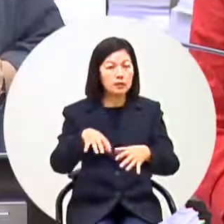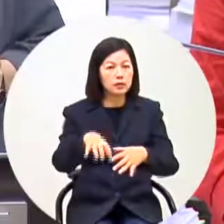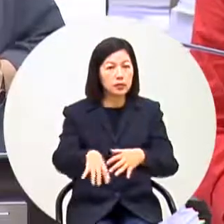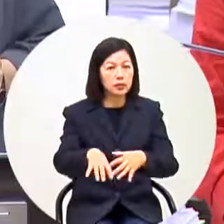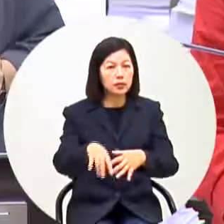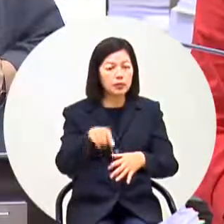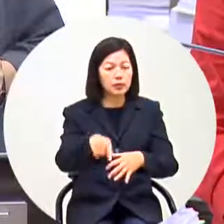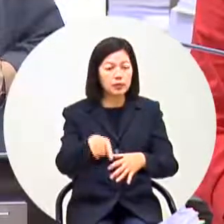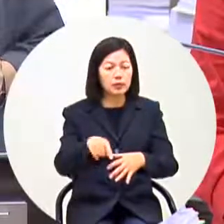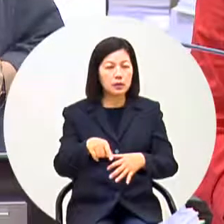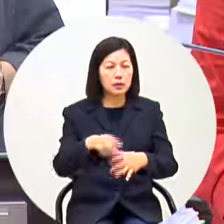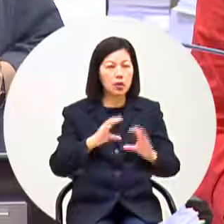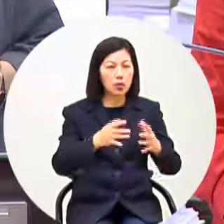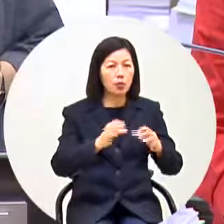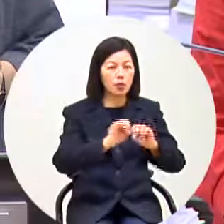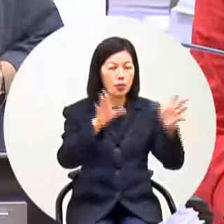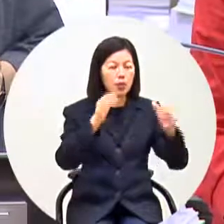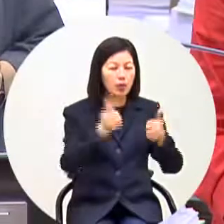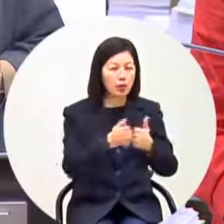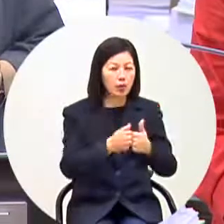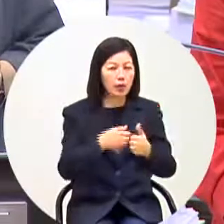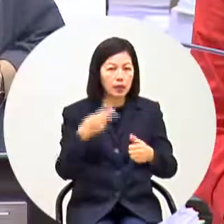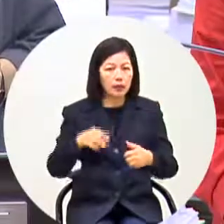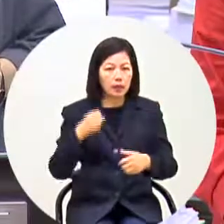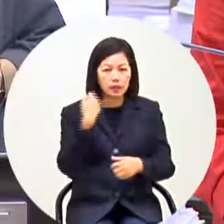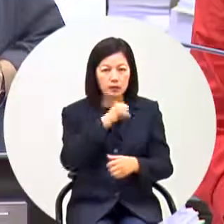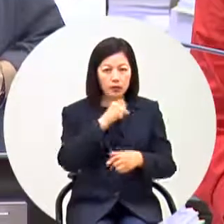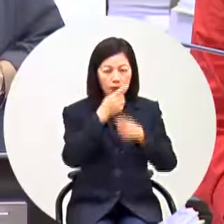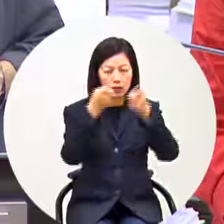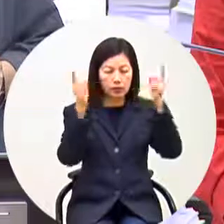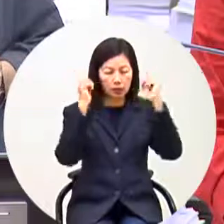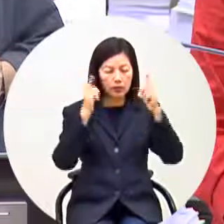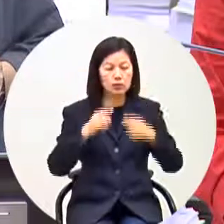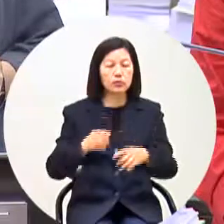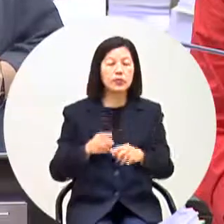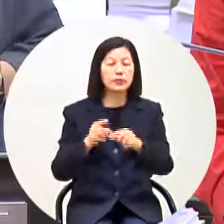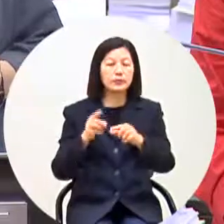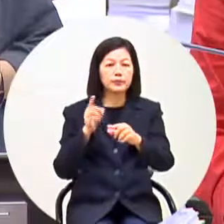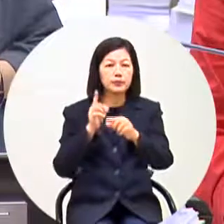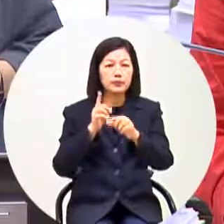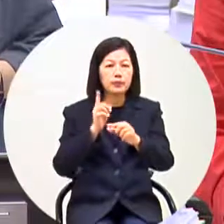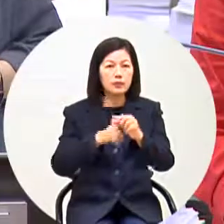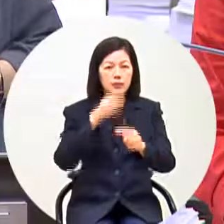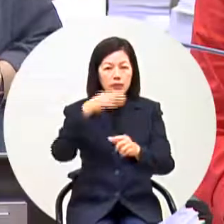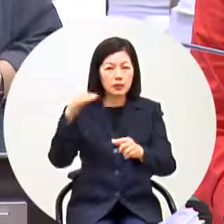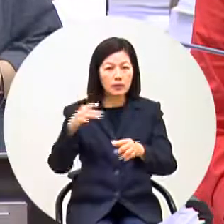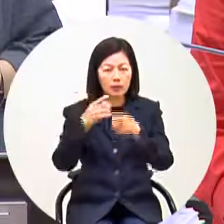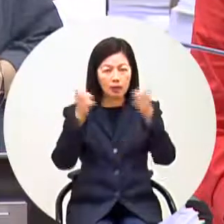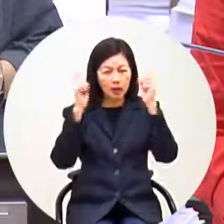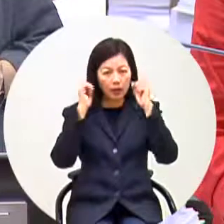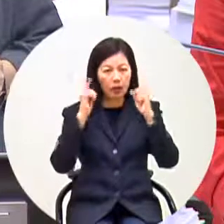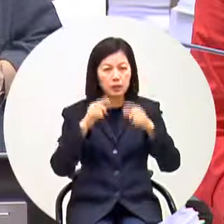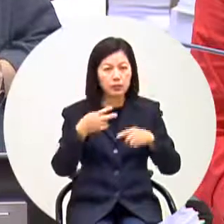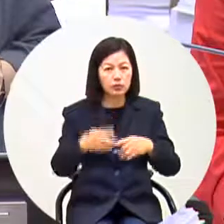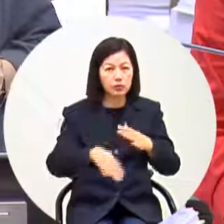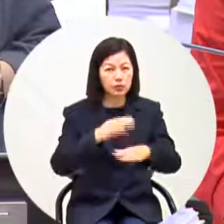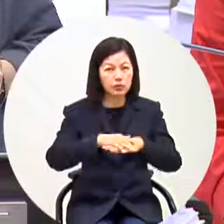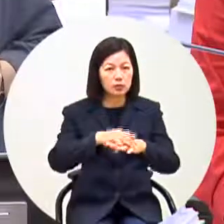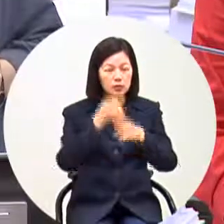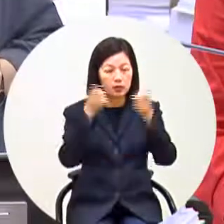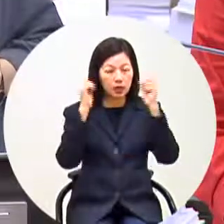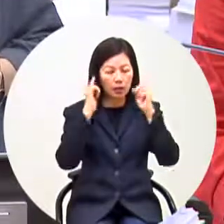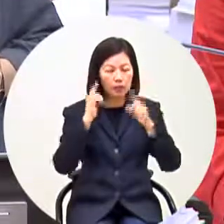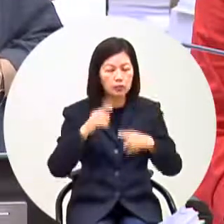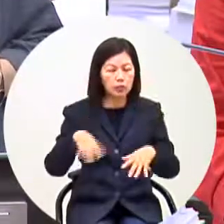学、成功大学跟中山大学，那我们会有一个有关于材料国际学